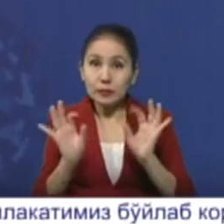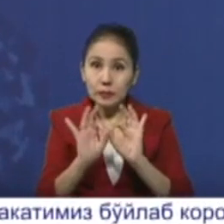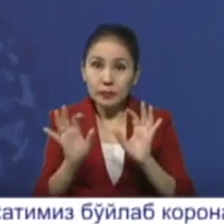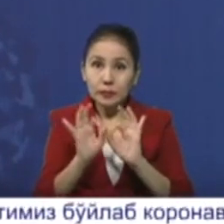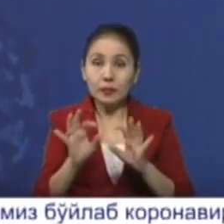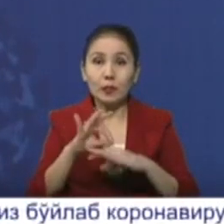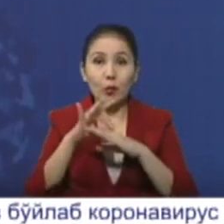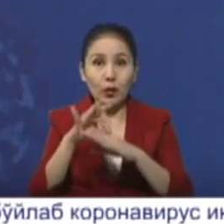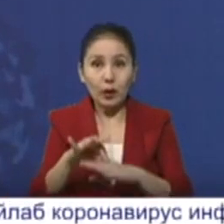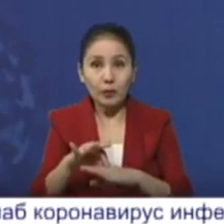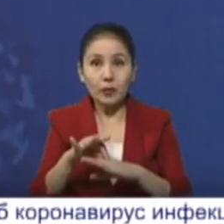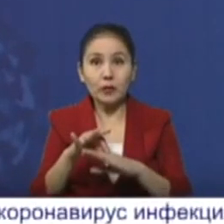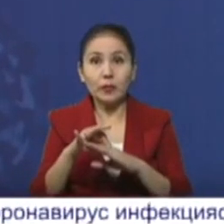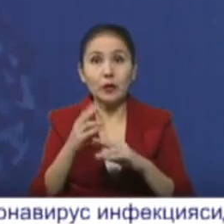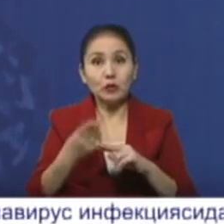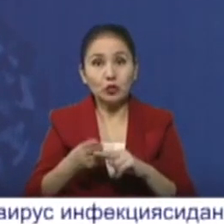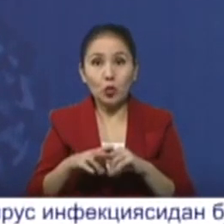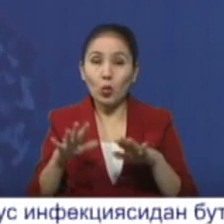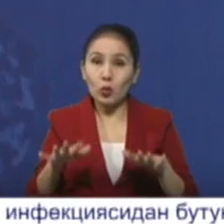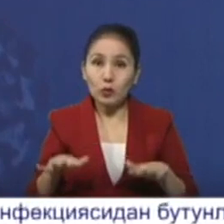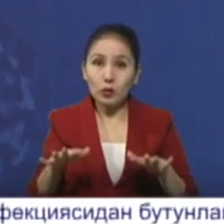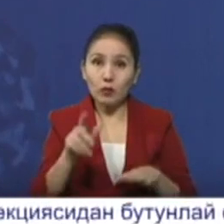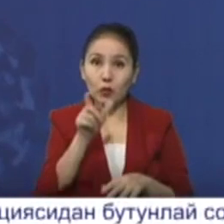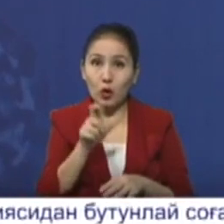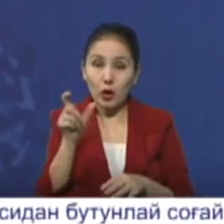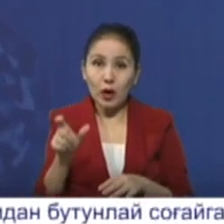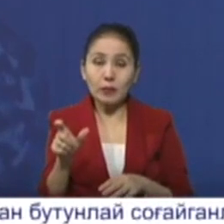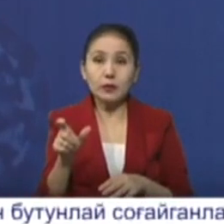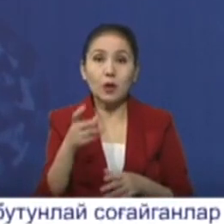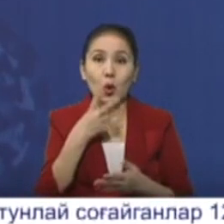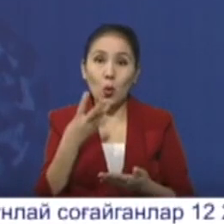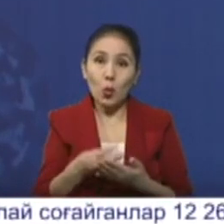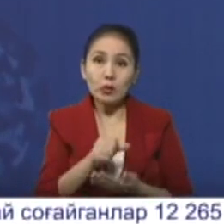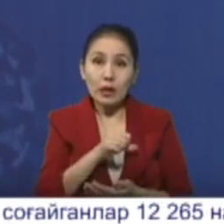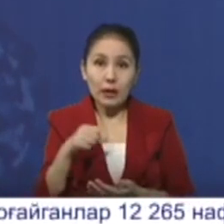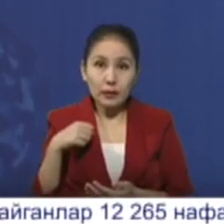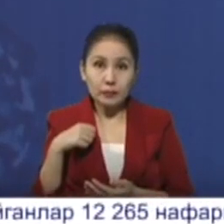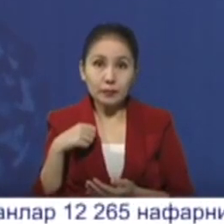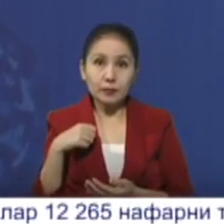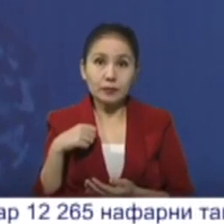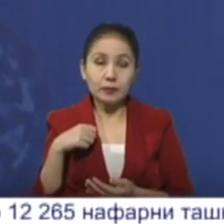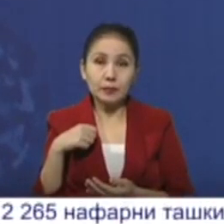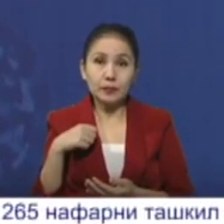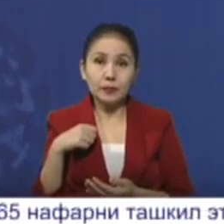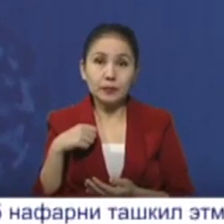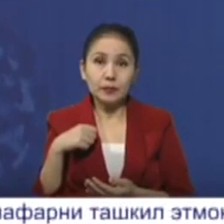yetkazilib borilyapti va shu o'rinda fuqarolarimiz ham o'zlarini haligi nima